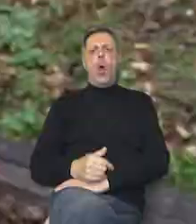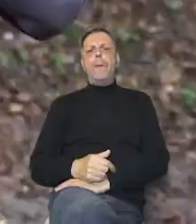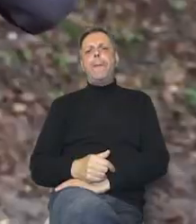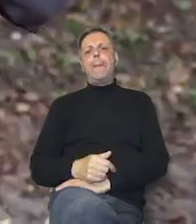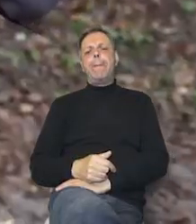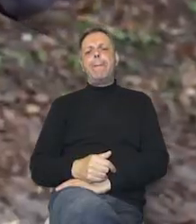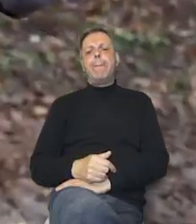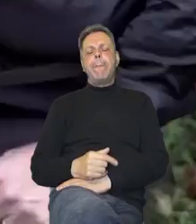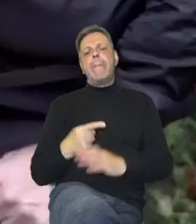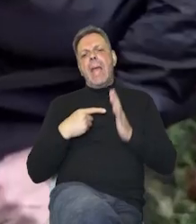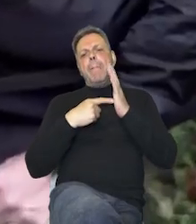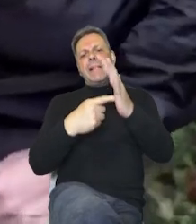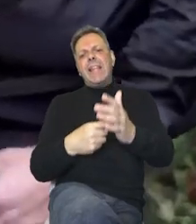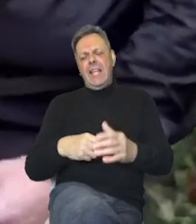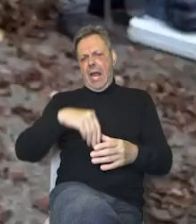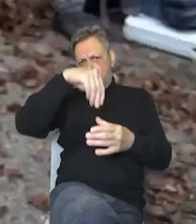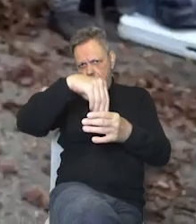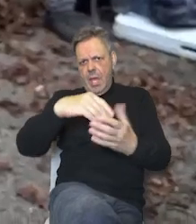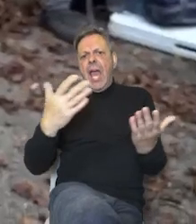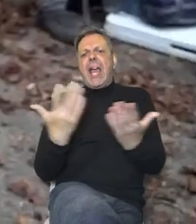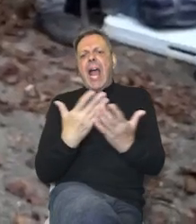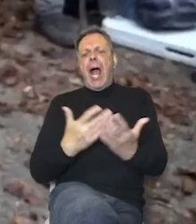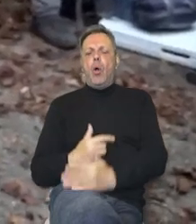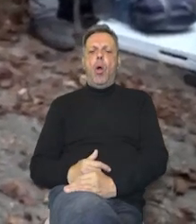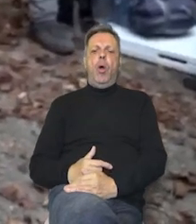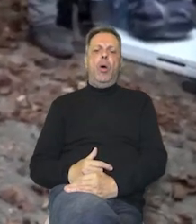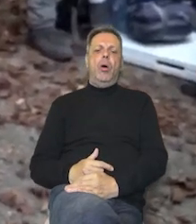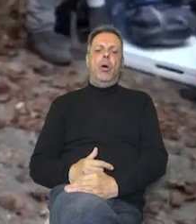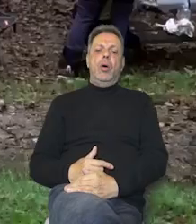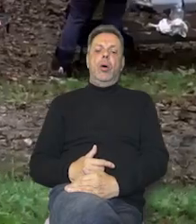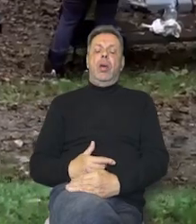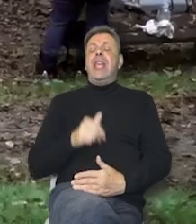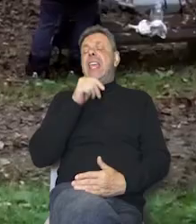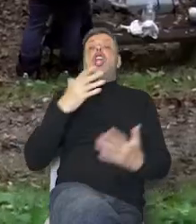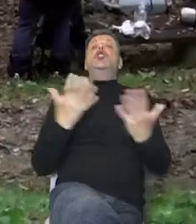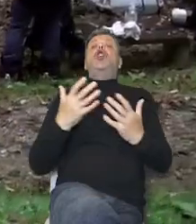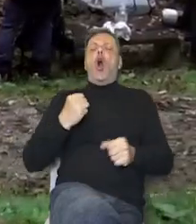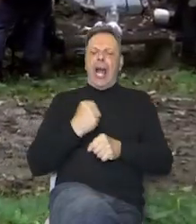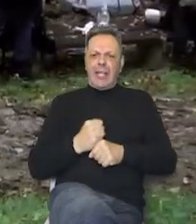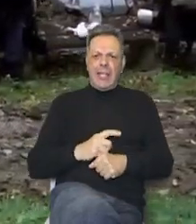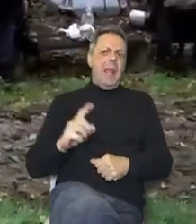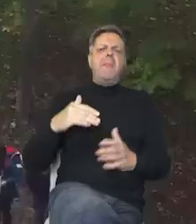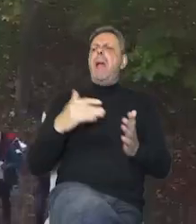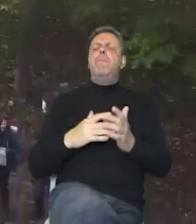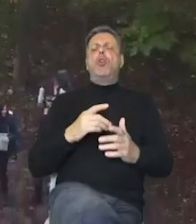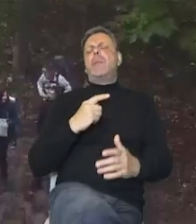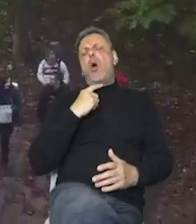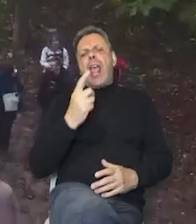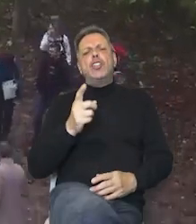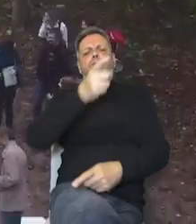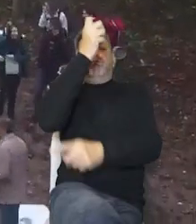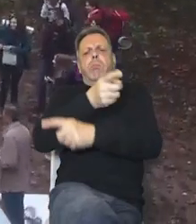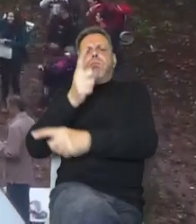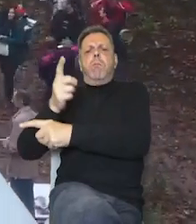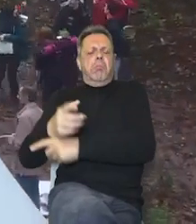dovoljno prezentira sudioniku kako i što raditi. Nije potrebno komunicirati hej, nemoj ovo, nemoj